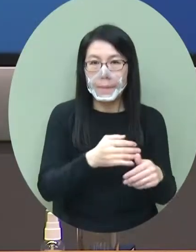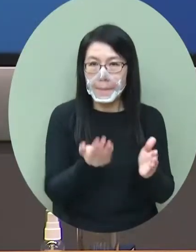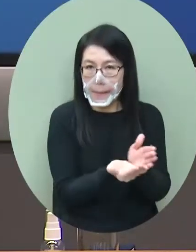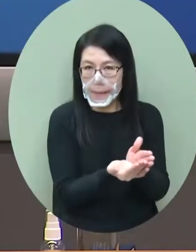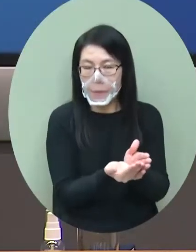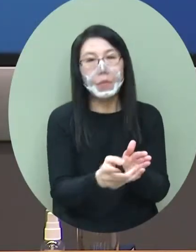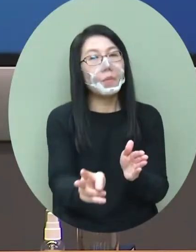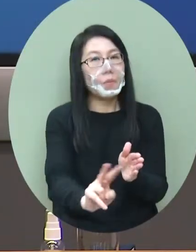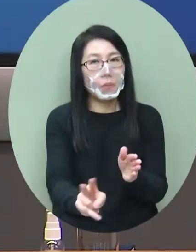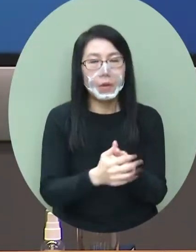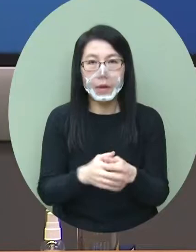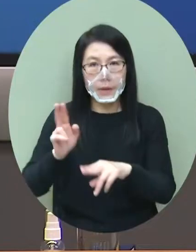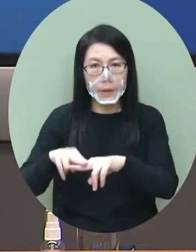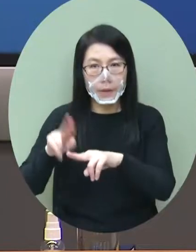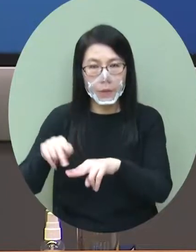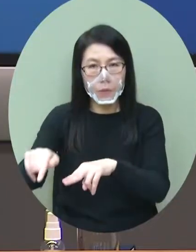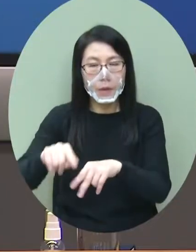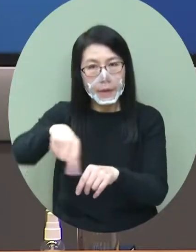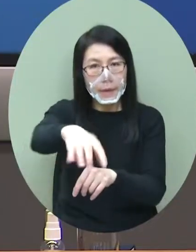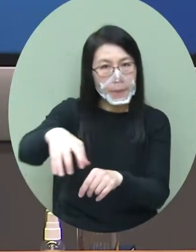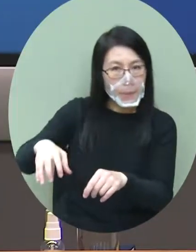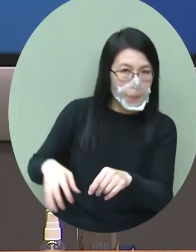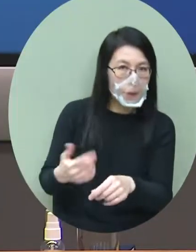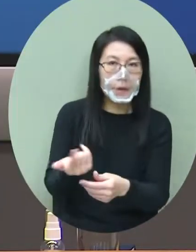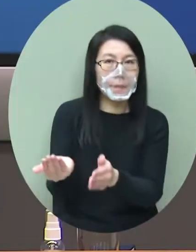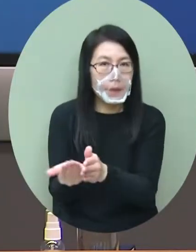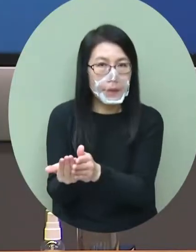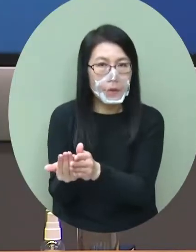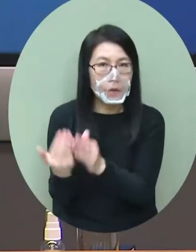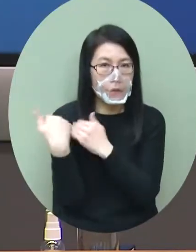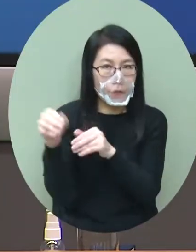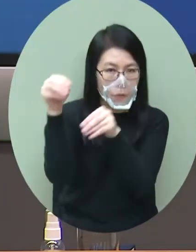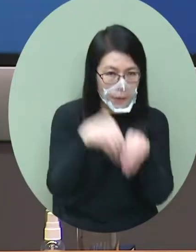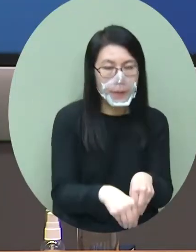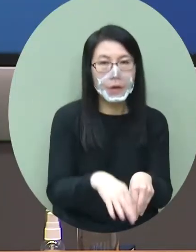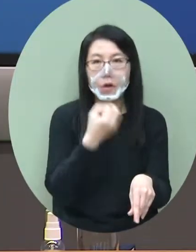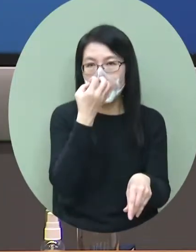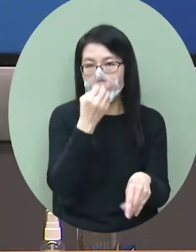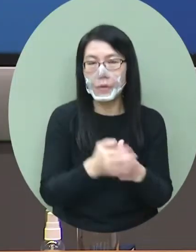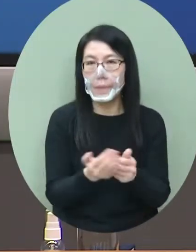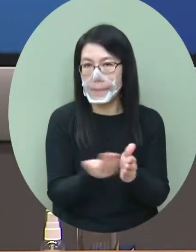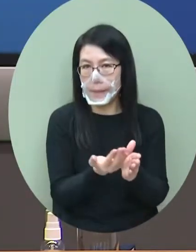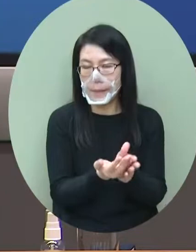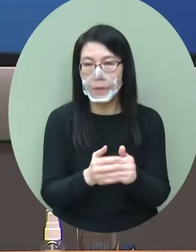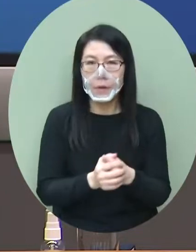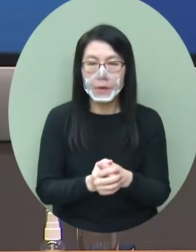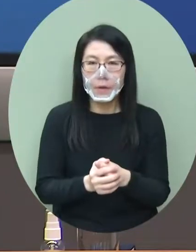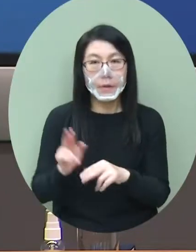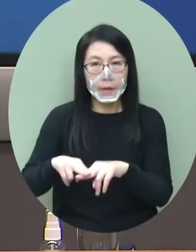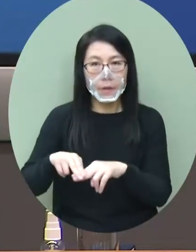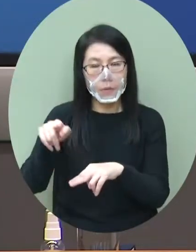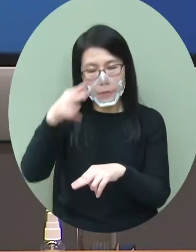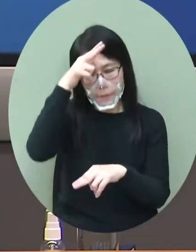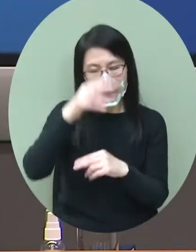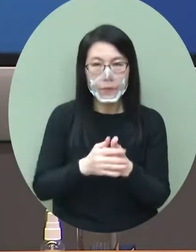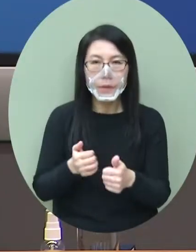码头，以至呢从内地其他的码头呢，可以运送物资到香港。内地的当